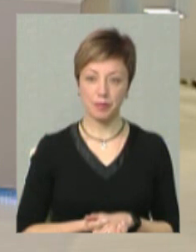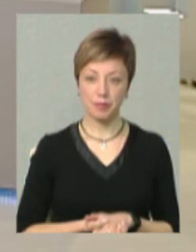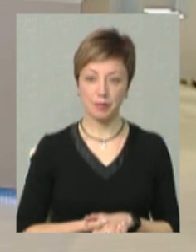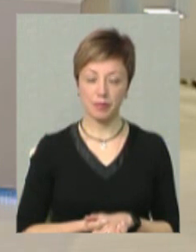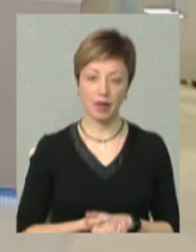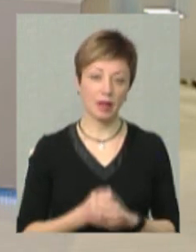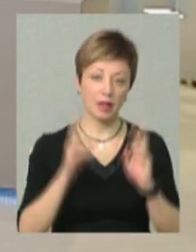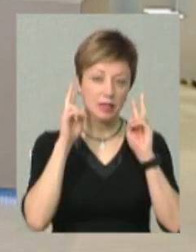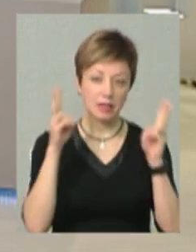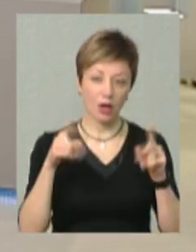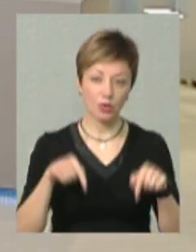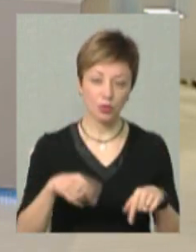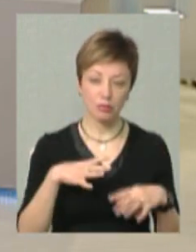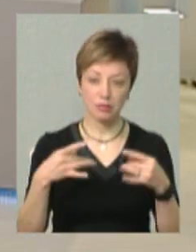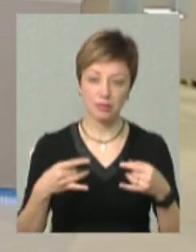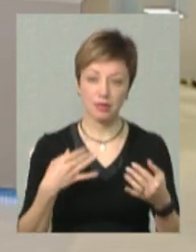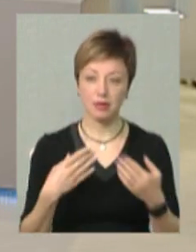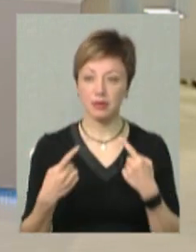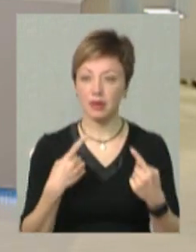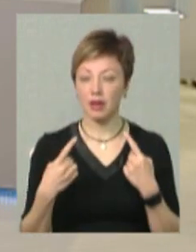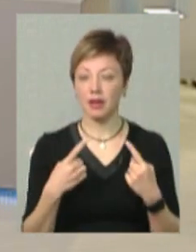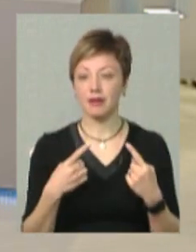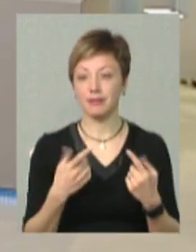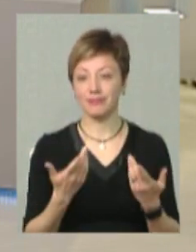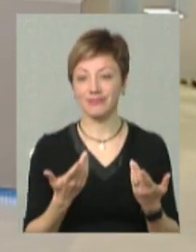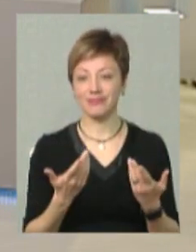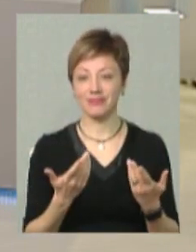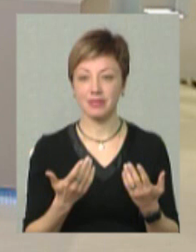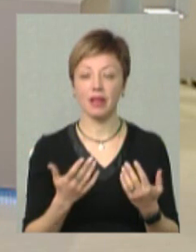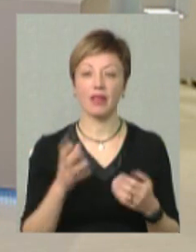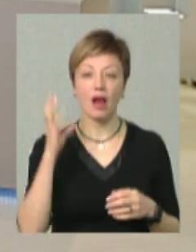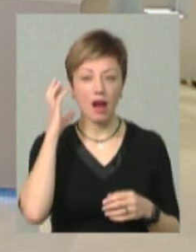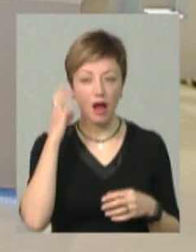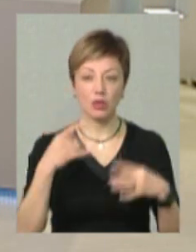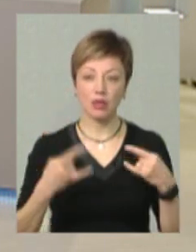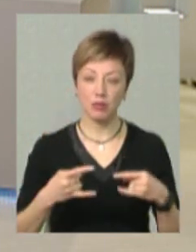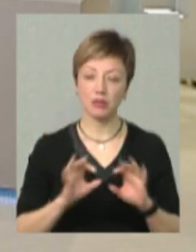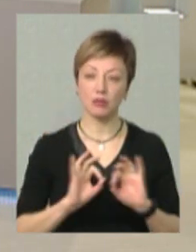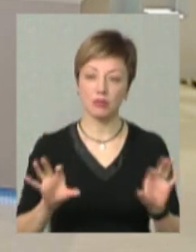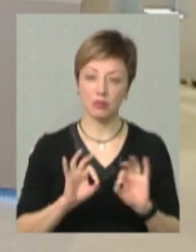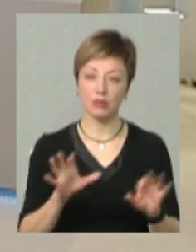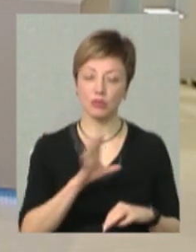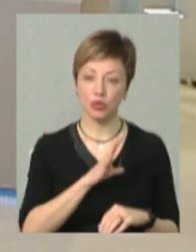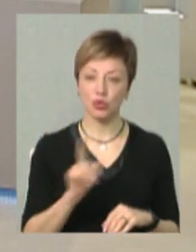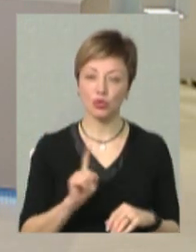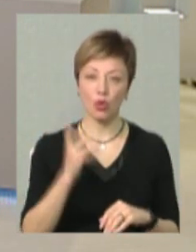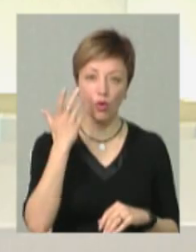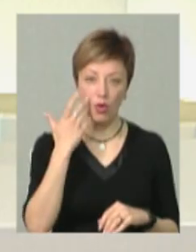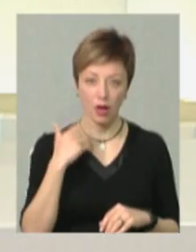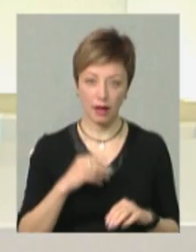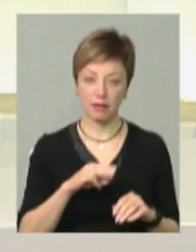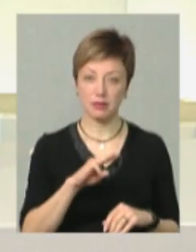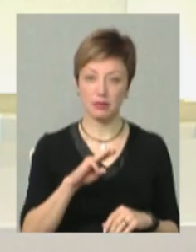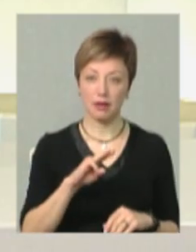Я не знаю, чи з вами в студії ми були, чи взагалі на радіо, на телебаченні ми розказували, що коли з